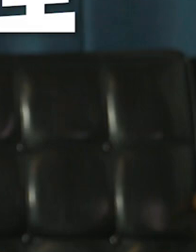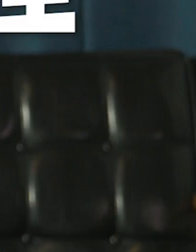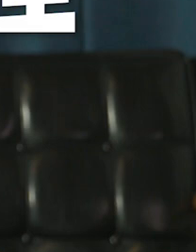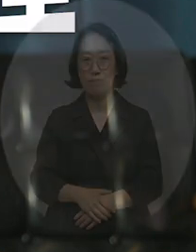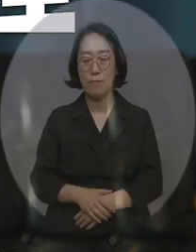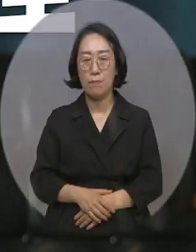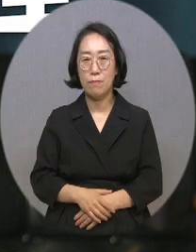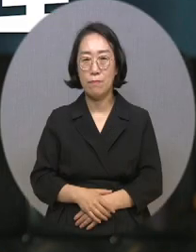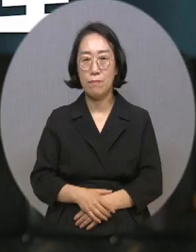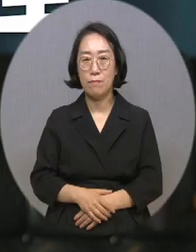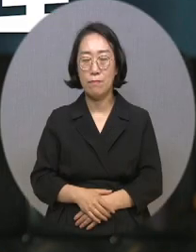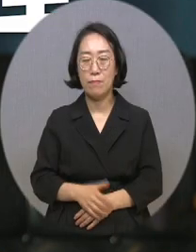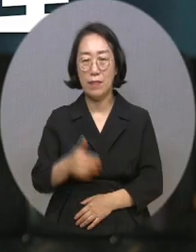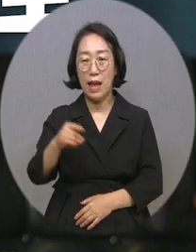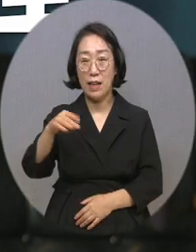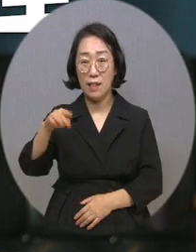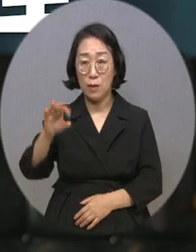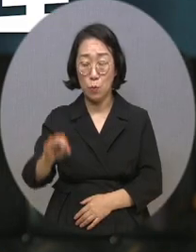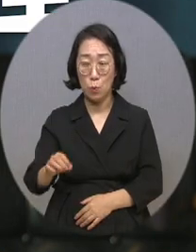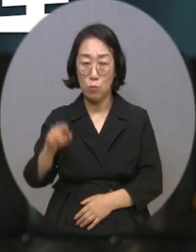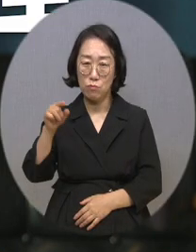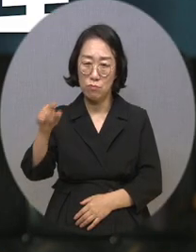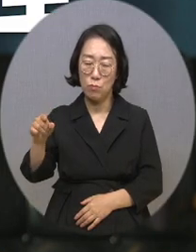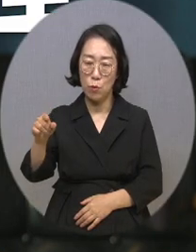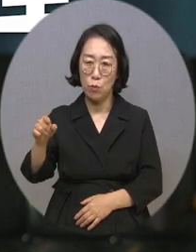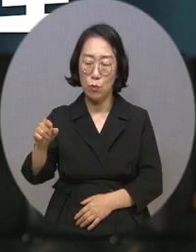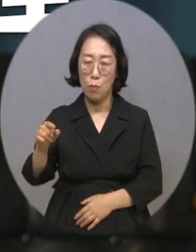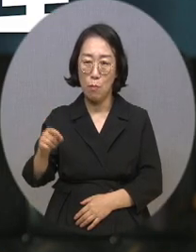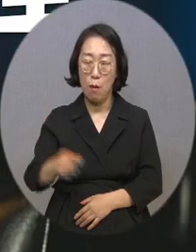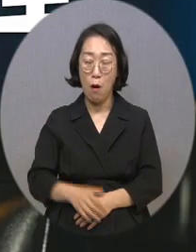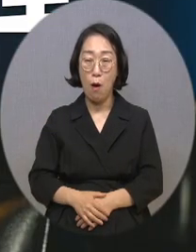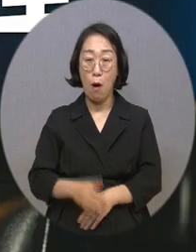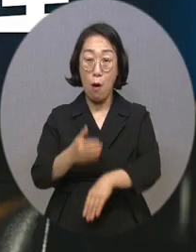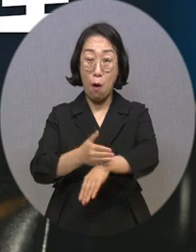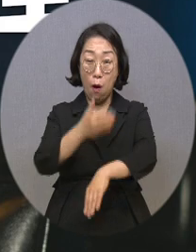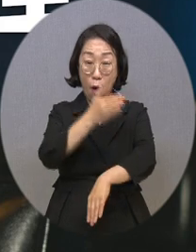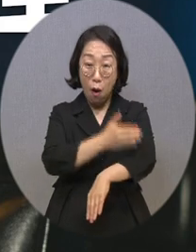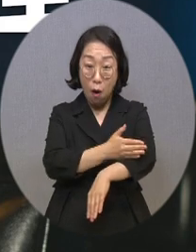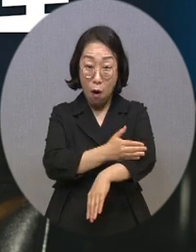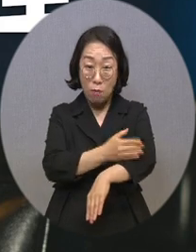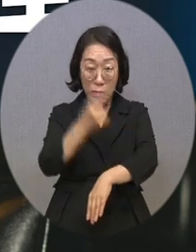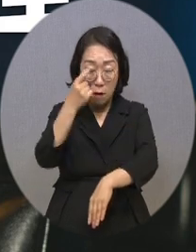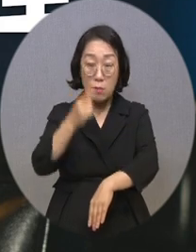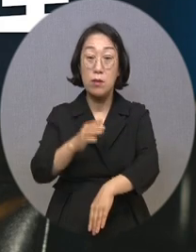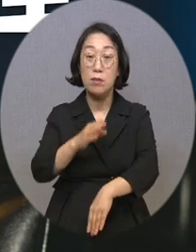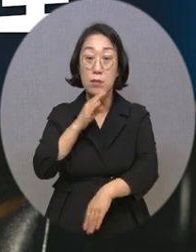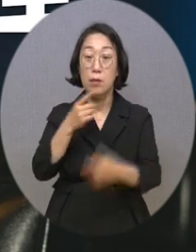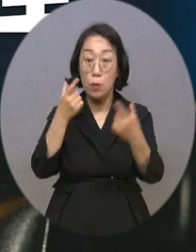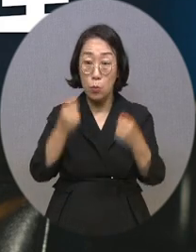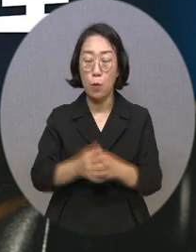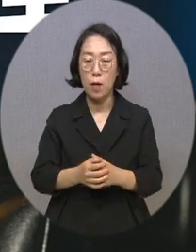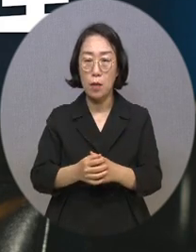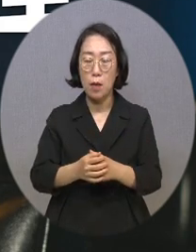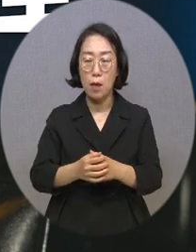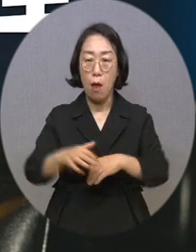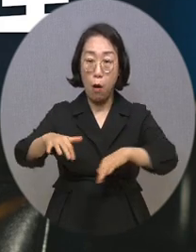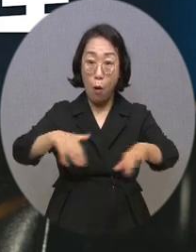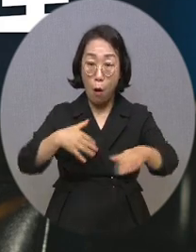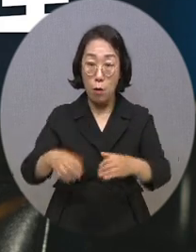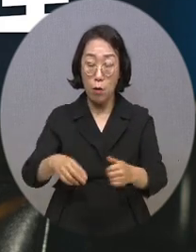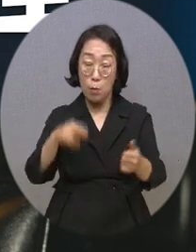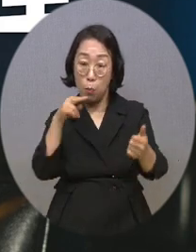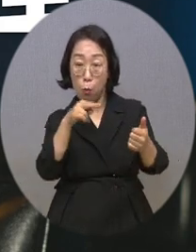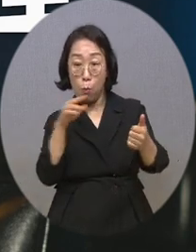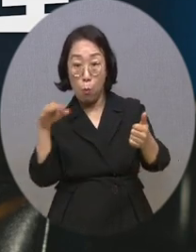솔직히 오빠 조금 허세인 줄 알았는데 또 남에게 직접 오니까 진짜 다르더라고요. 진짜 지나가는 사람들마다 다